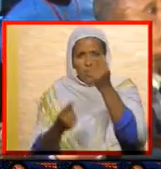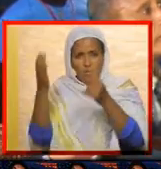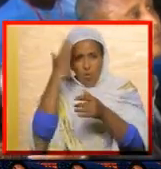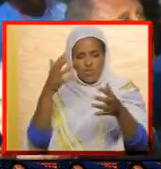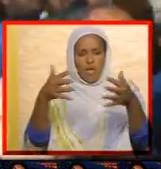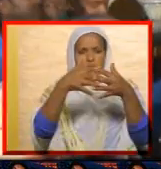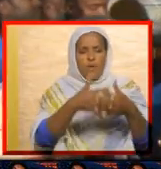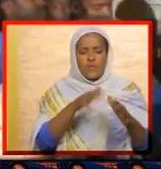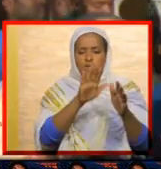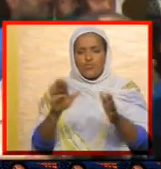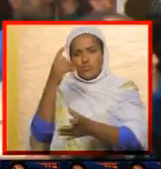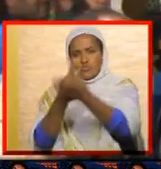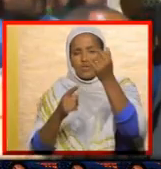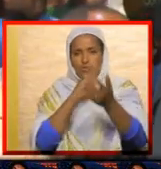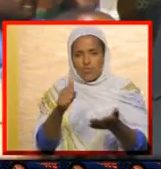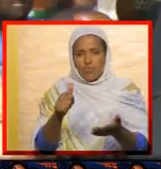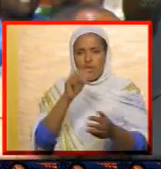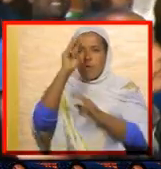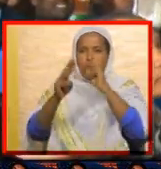አንድ ሽማግሌ እንደተናገሩ